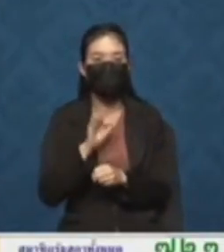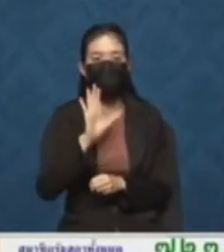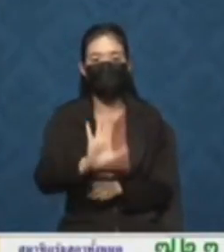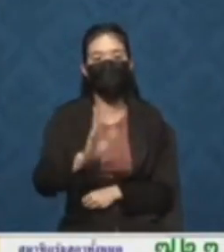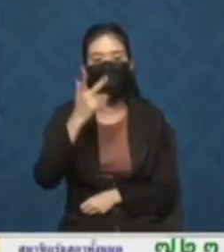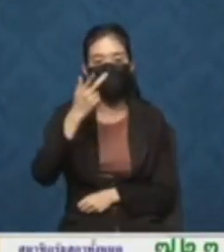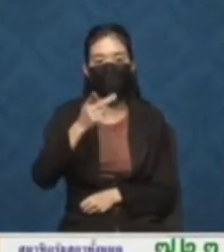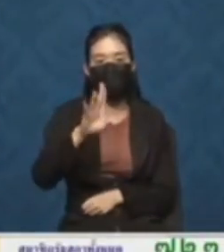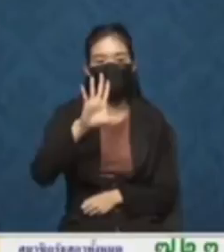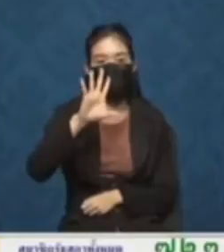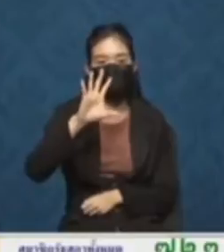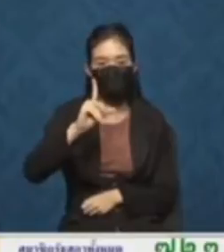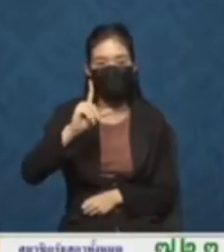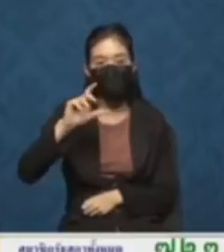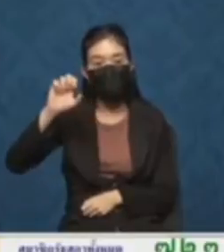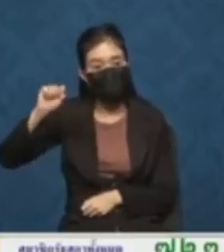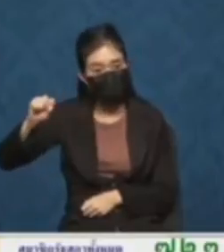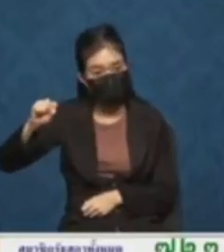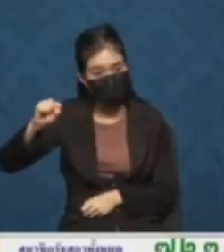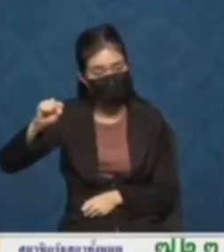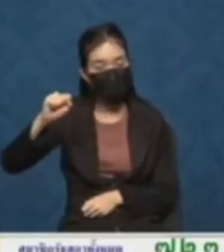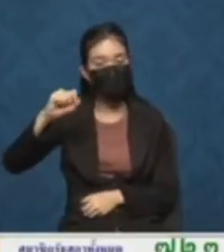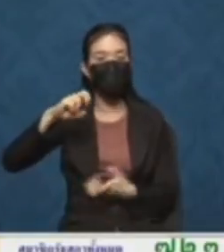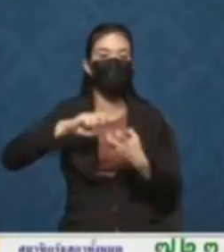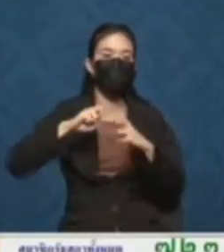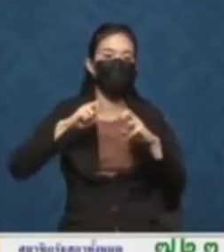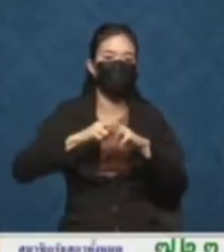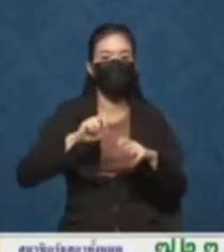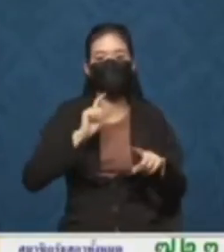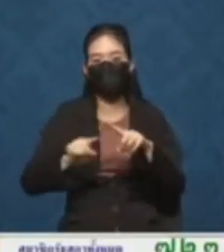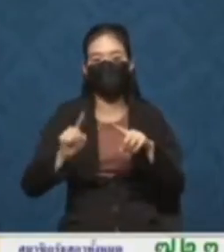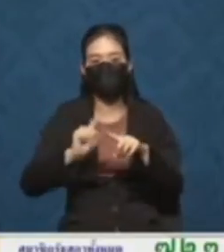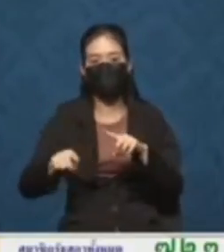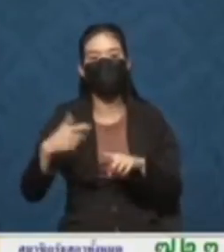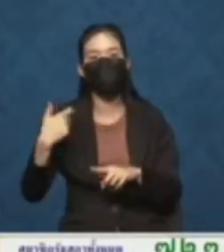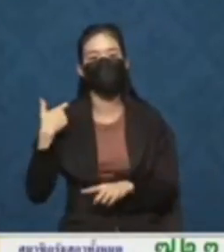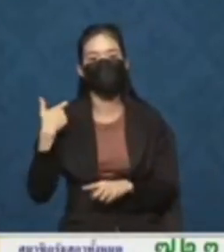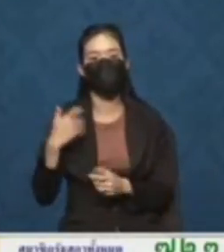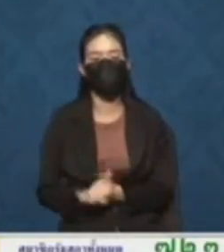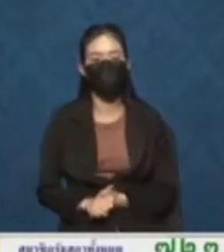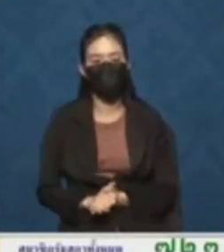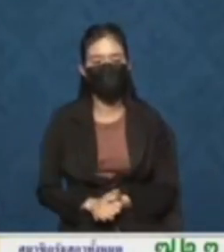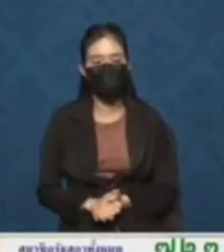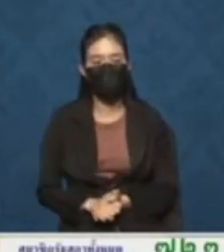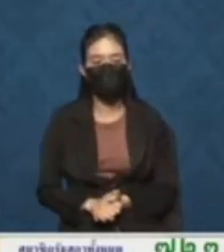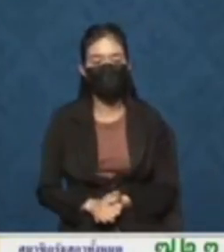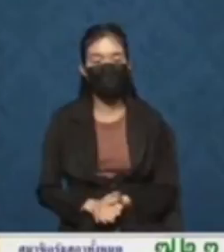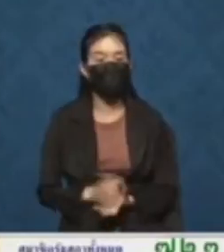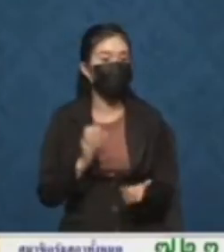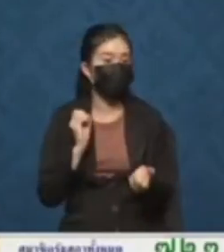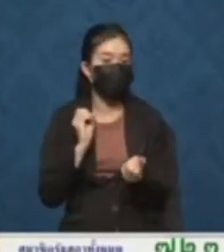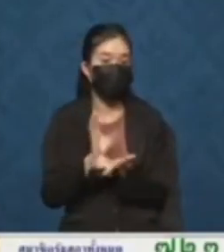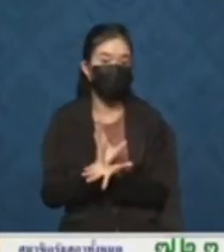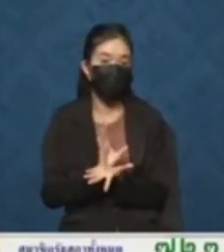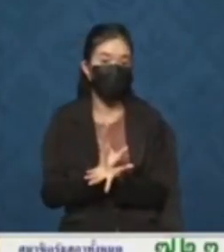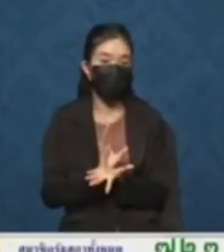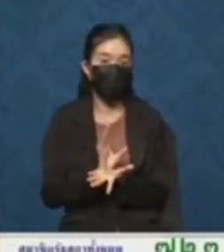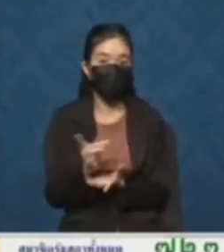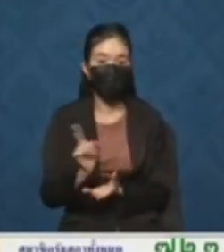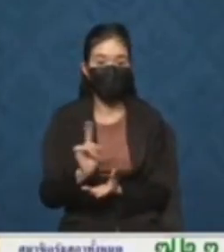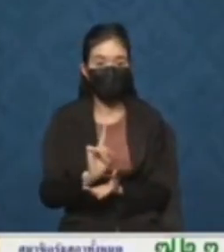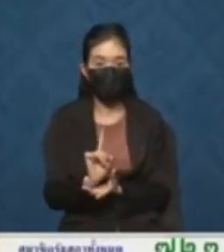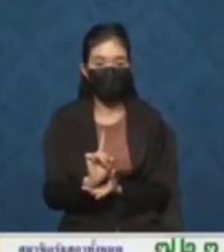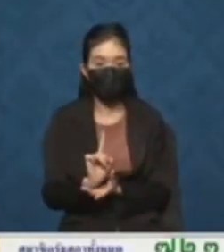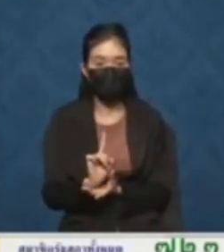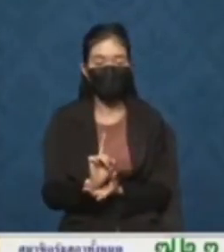ช.ก่อให้เกิดปัญหาวิกฤตรัฐธรรมนูญนะที่สำคัญคือกระทบต่อการปกครองในระบอบประชา